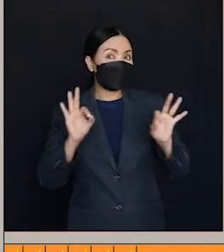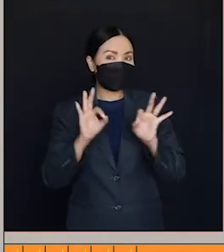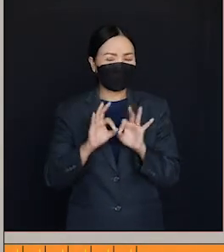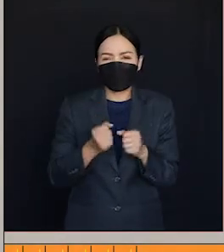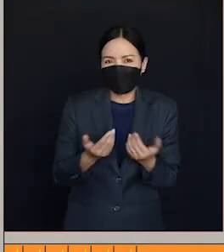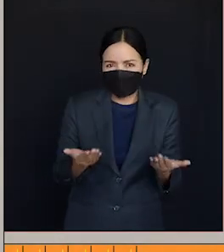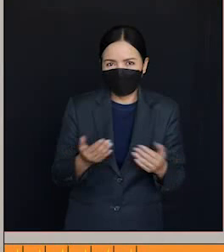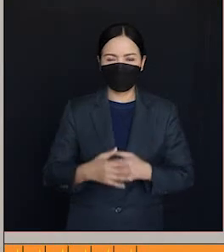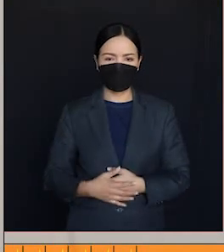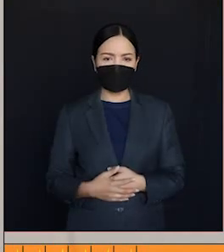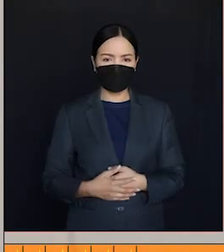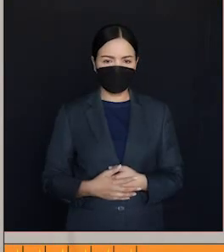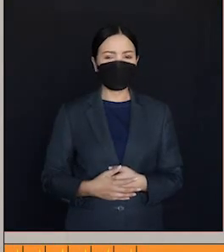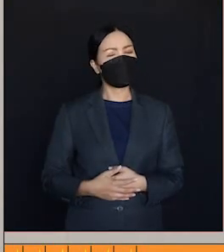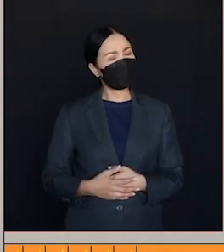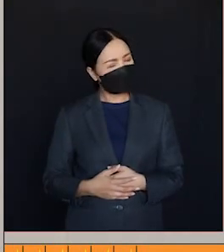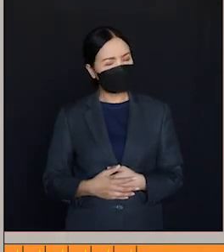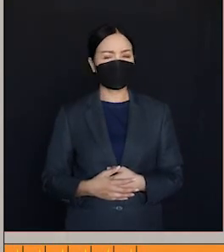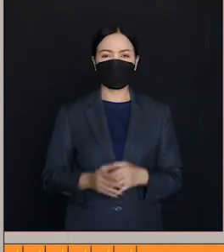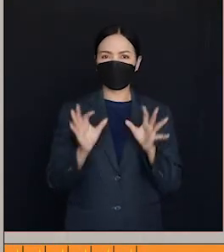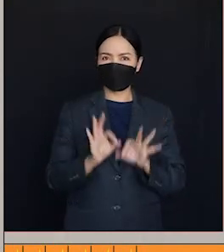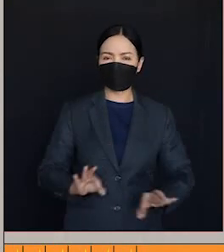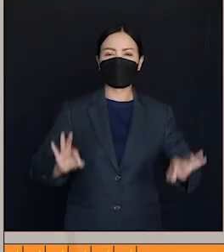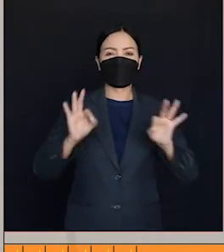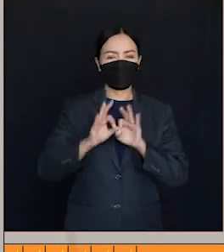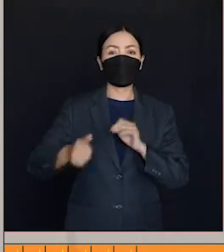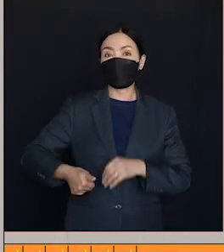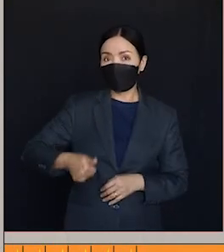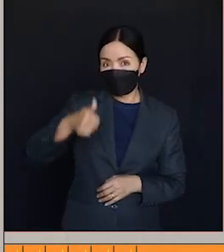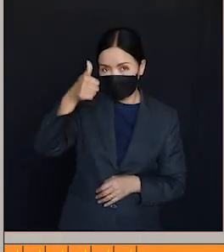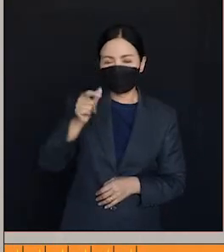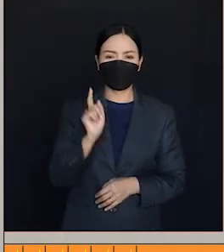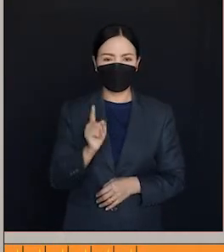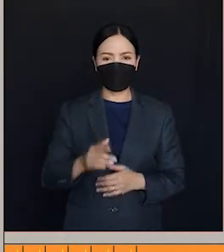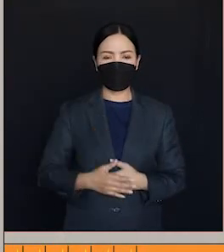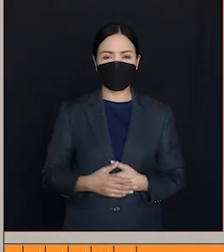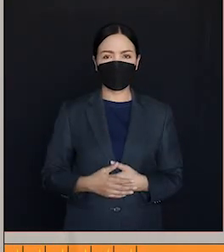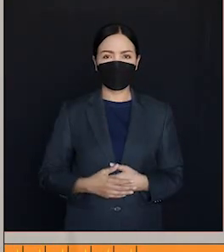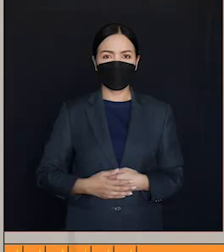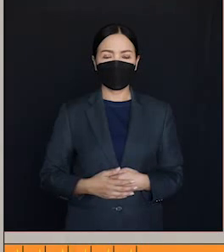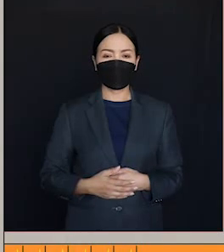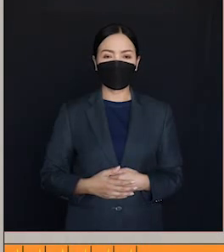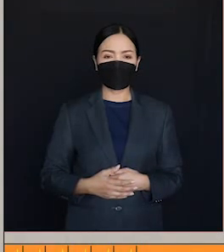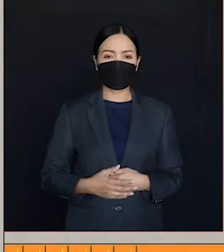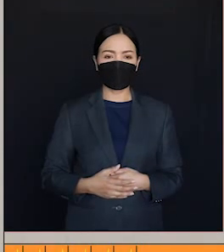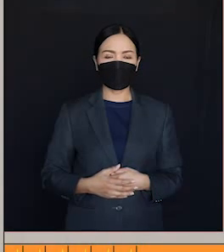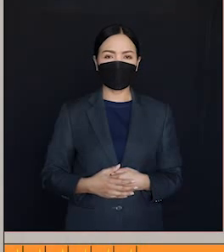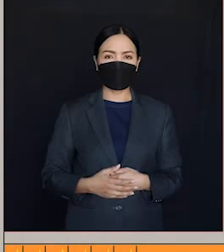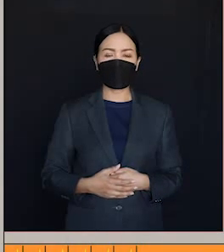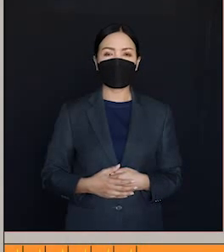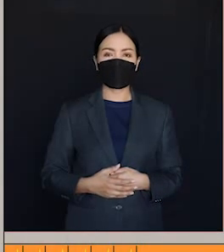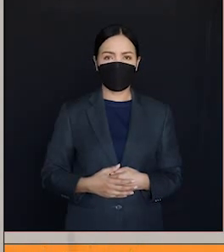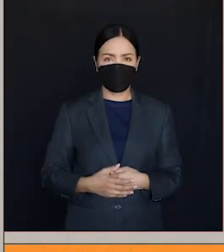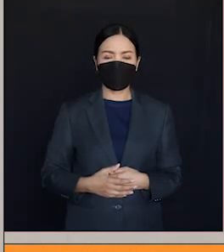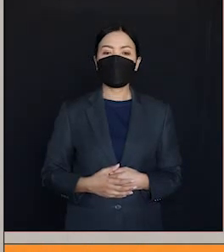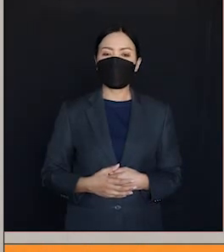ไรบ้างคะ โอ้เรื่องนี้เป็นเรื่องที่สำคัญอย่างยิ่งเลยนะคะ ตัวหลักๆนะคะในเรื่องของกลุ่ม